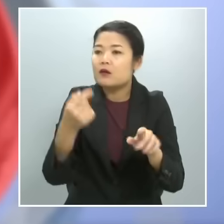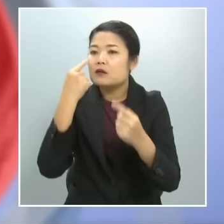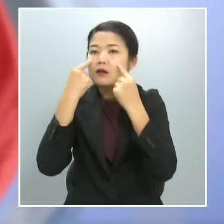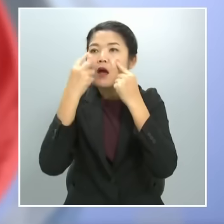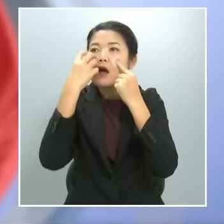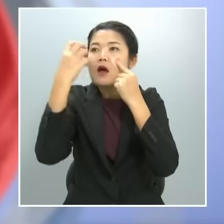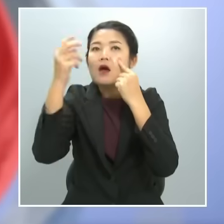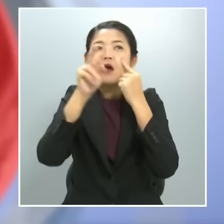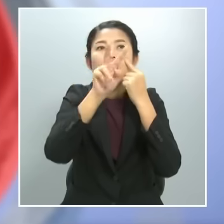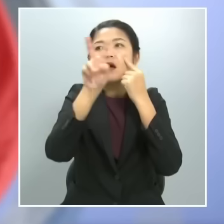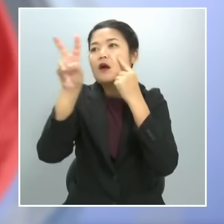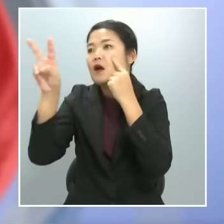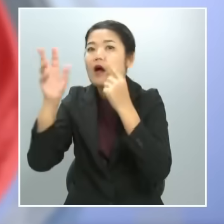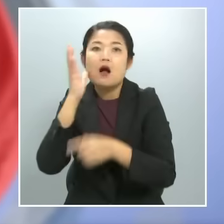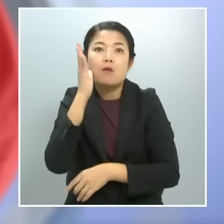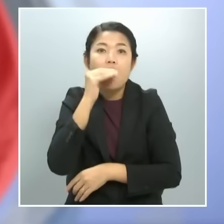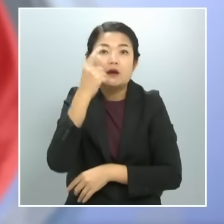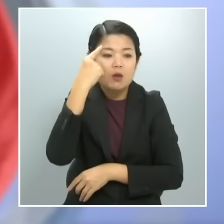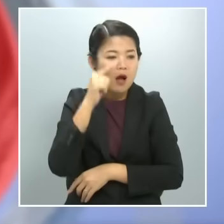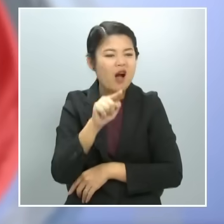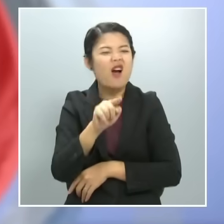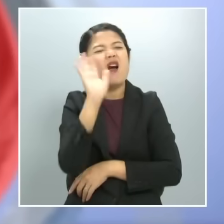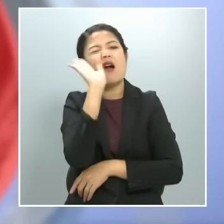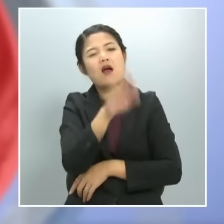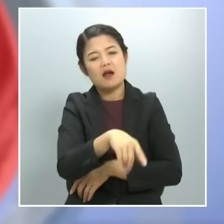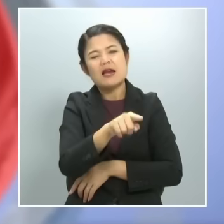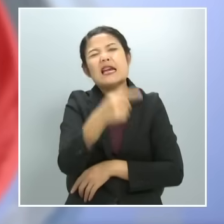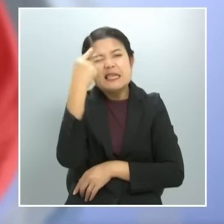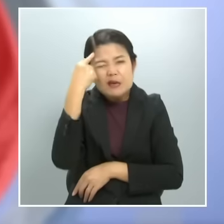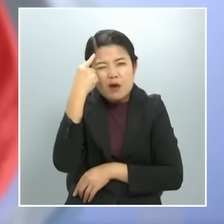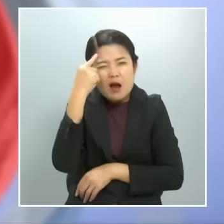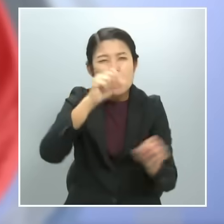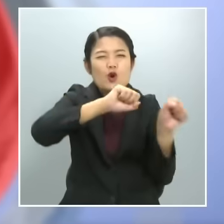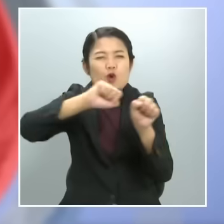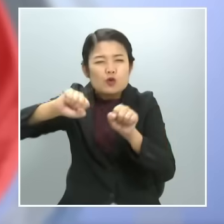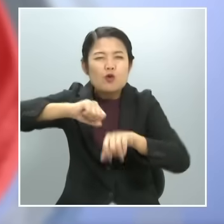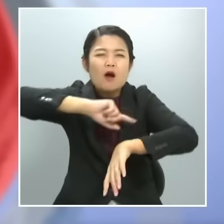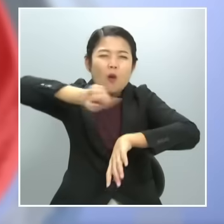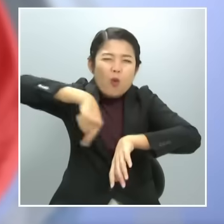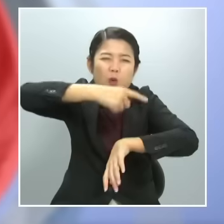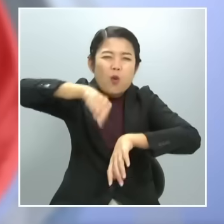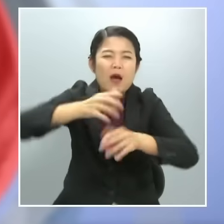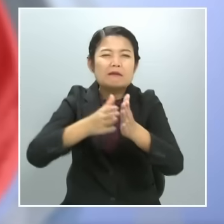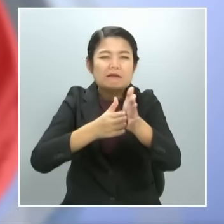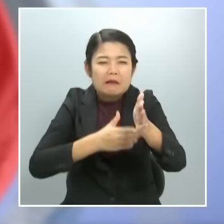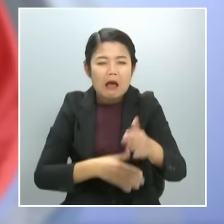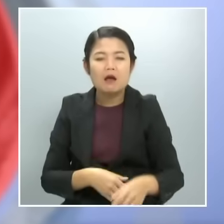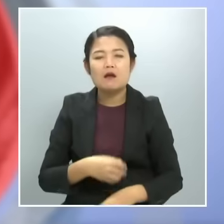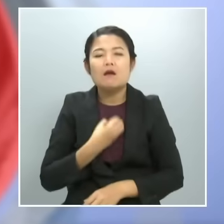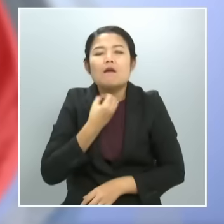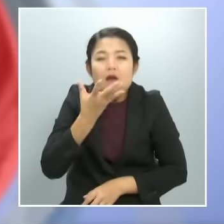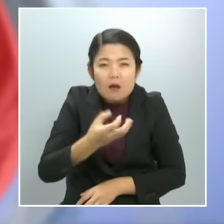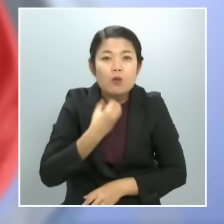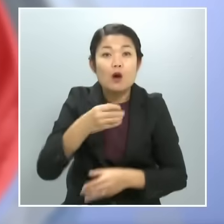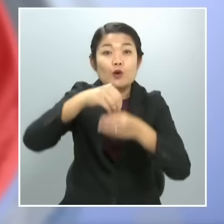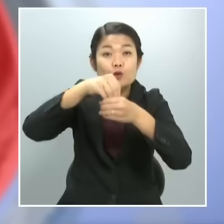ฮะตัวพ่อก็คิดว่าอ๋อจริงๆแล้วเนี่ยเด็กคงจะเมารถมั้งก็ไม่ได้ติดใจอะไรเด็กอยู่กับพ่อไปเดือนนึงนะฮะ